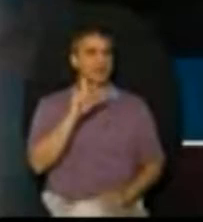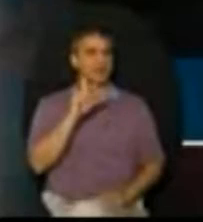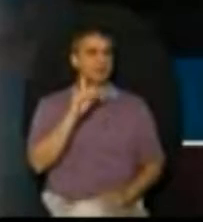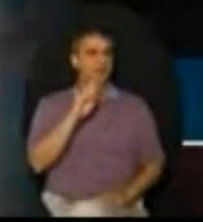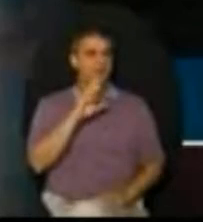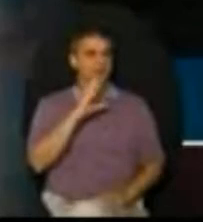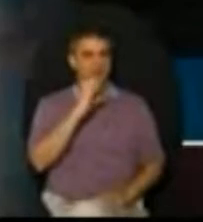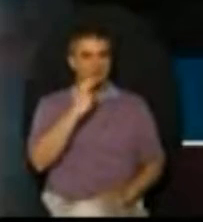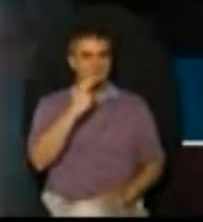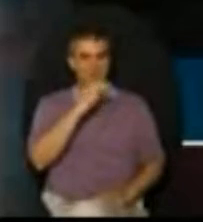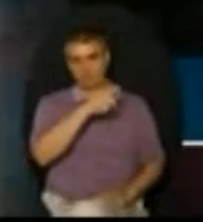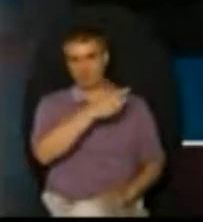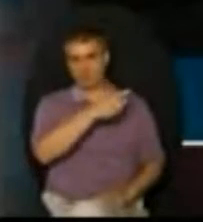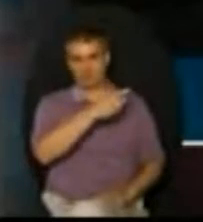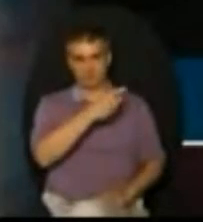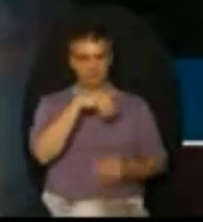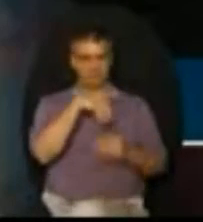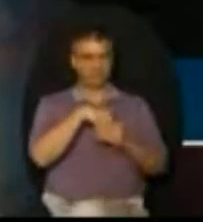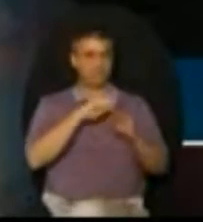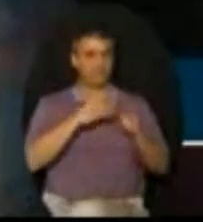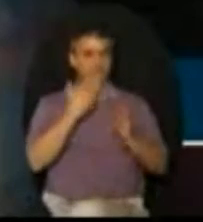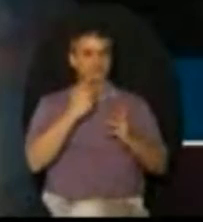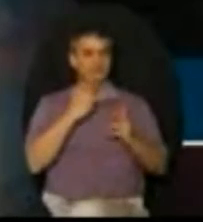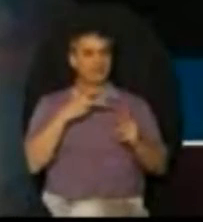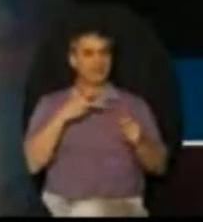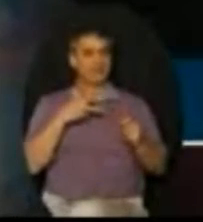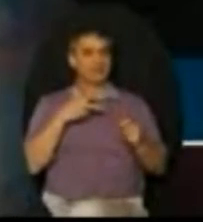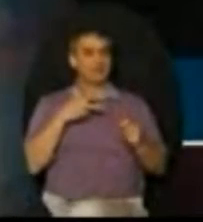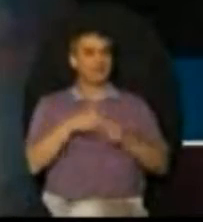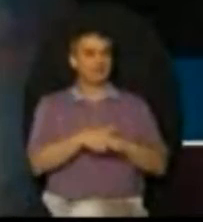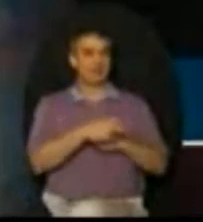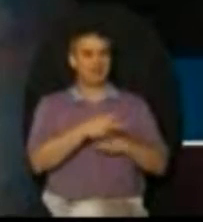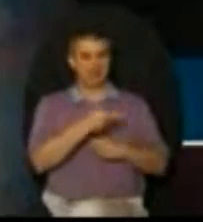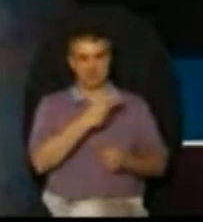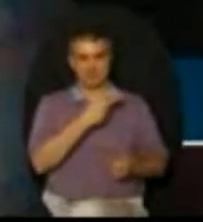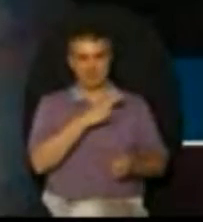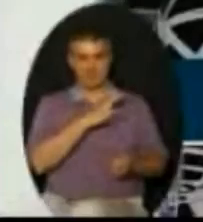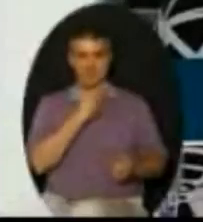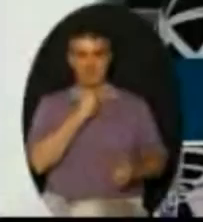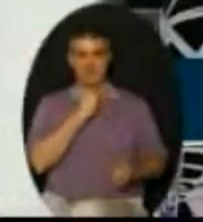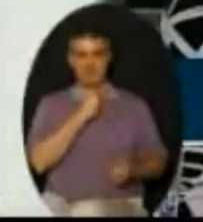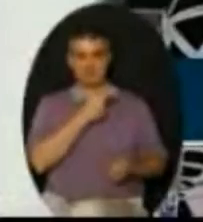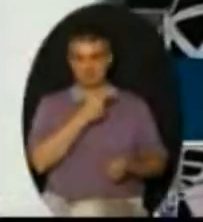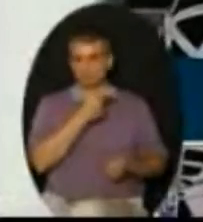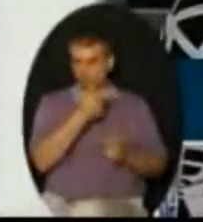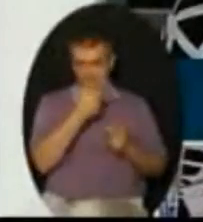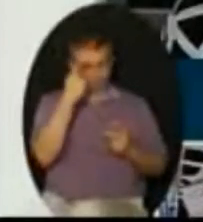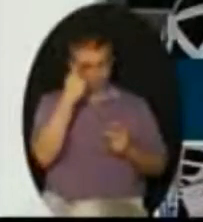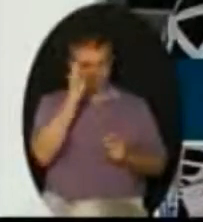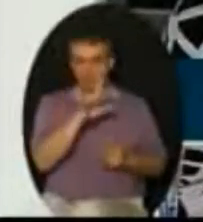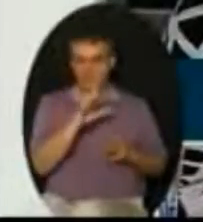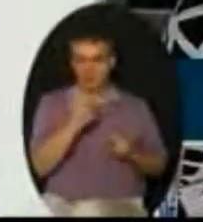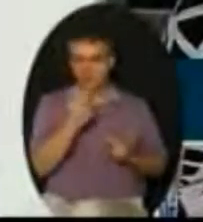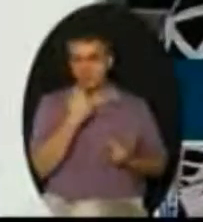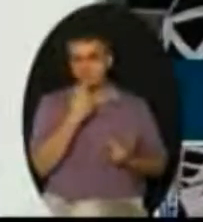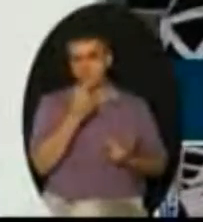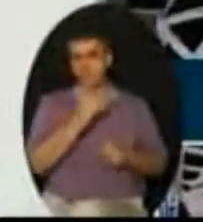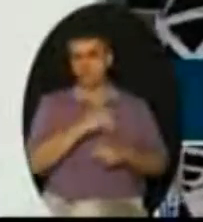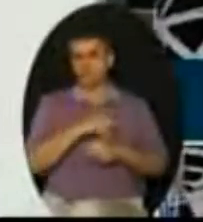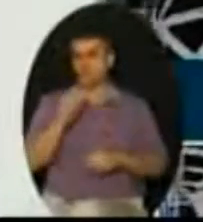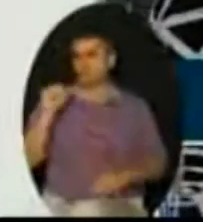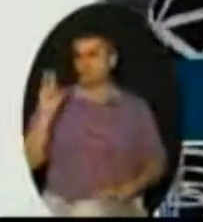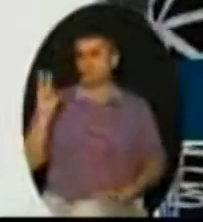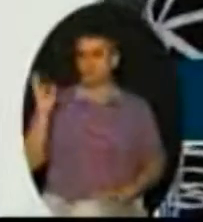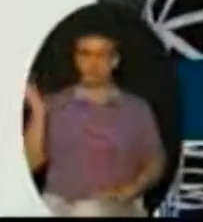מזה שאת חלק מהמכון הישראלי לגמילה מהתמכרות, אני מניחה שאת נגד, אבל השאלה היא כמובן למה. אומר פה דוקטור אמיר